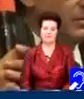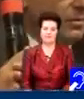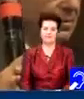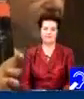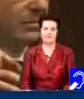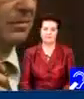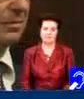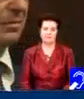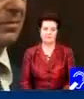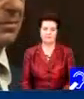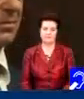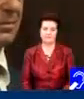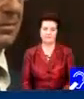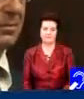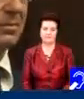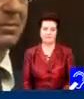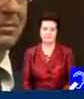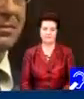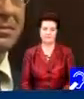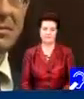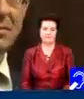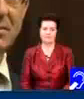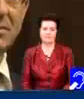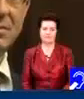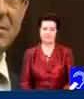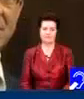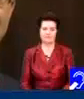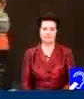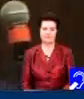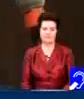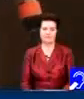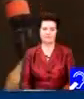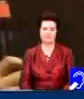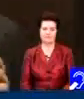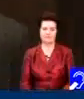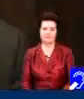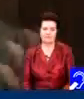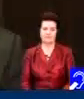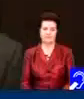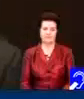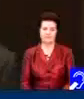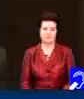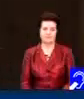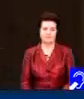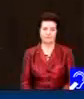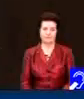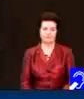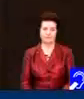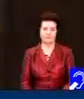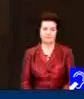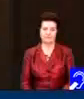era stata convocata in un momento di tensione del paese, in cui sembrava tutto finito,